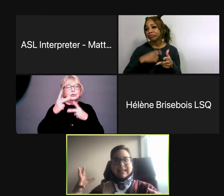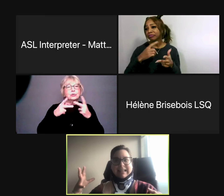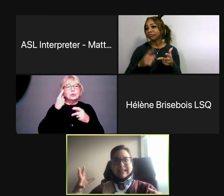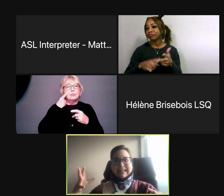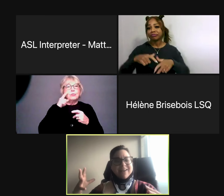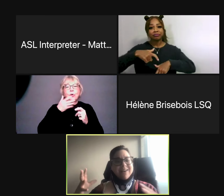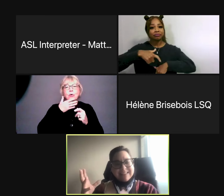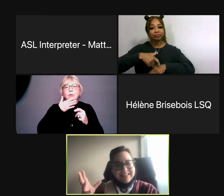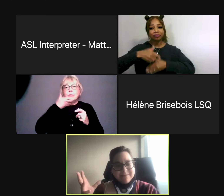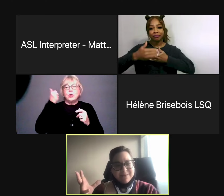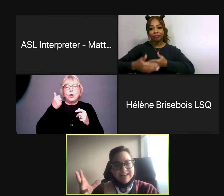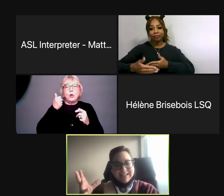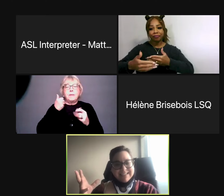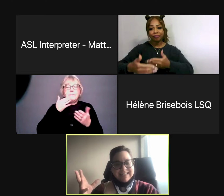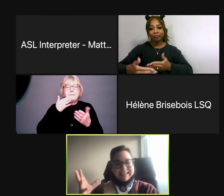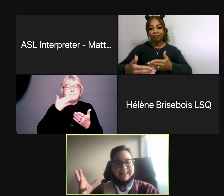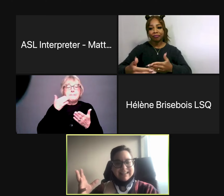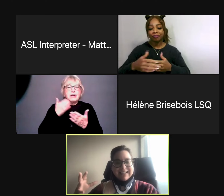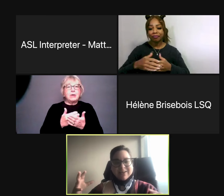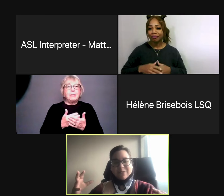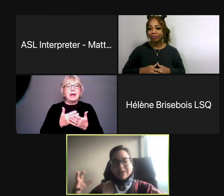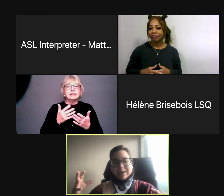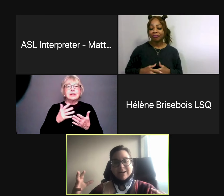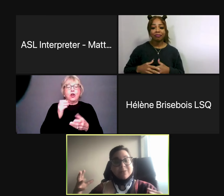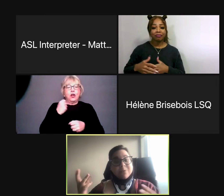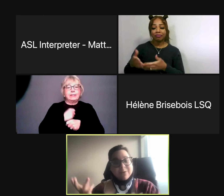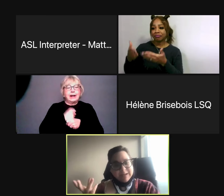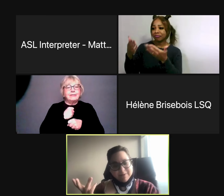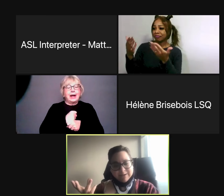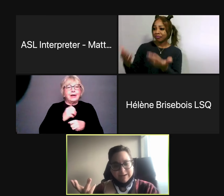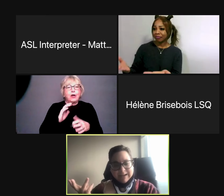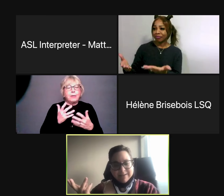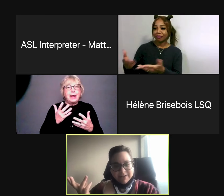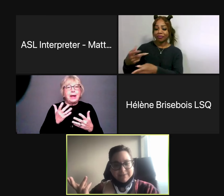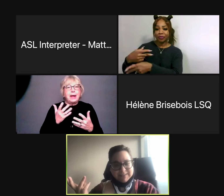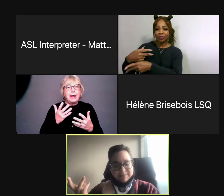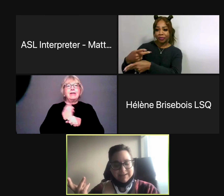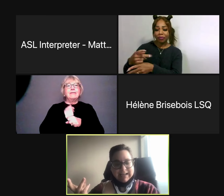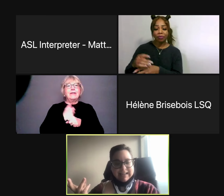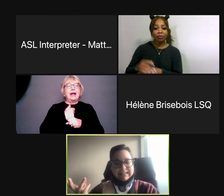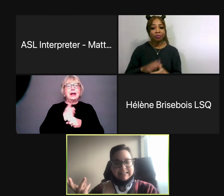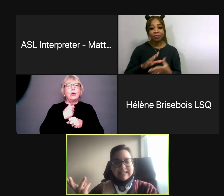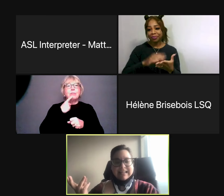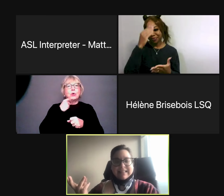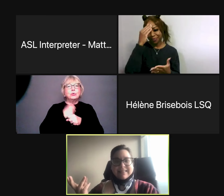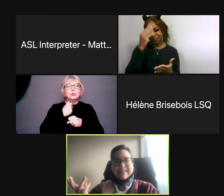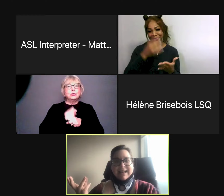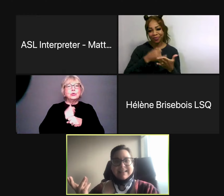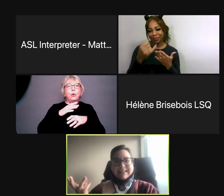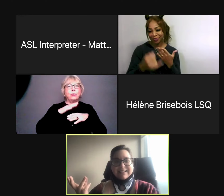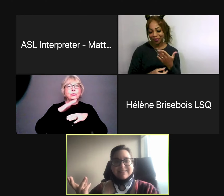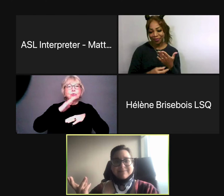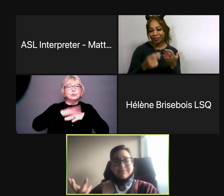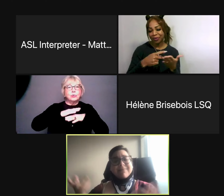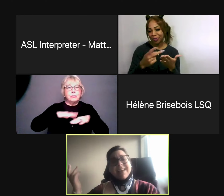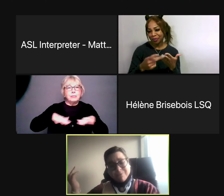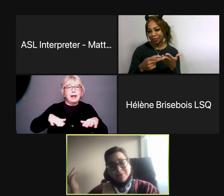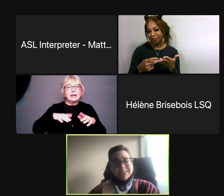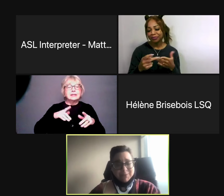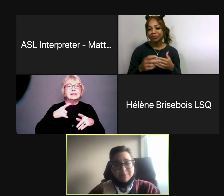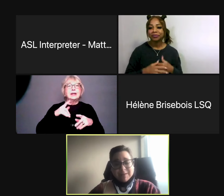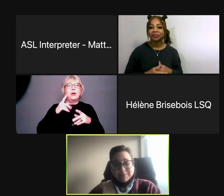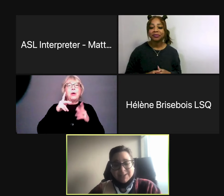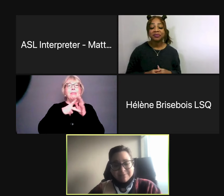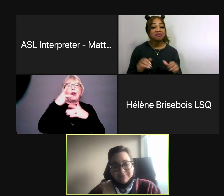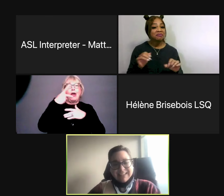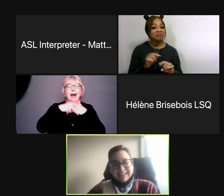performance, les pratiques, les productions sur place et créer des programmes d'apprentissage